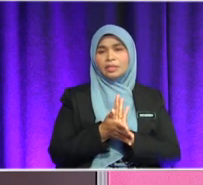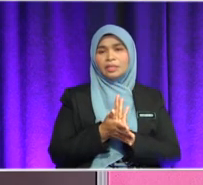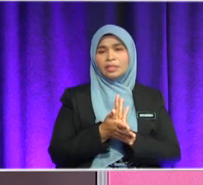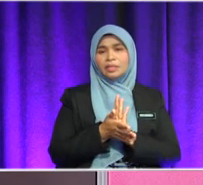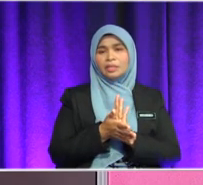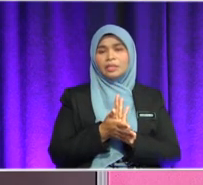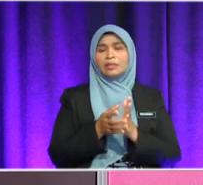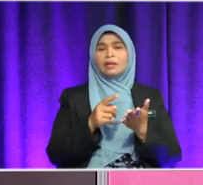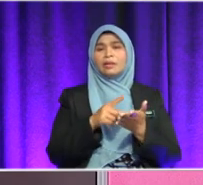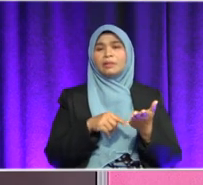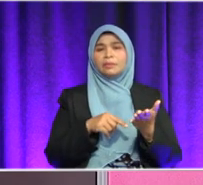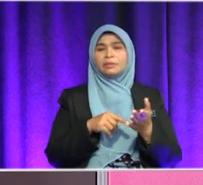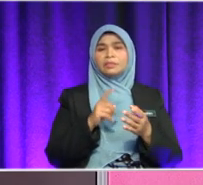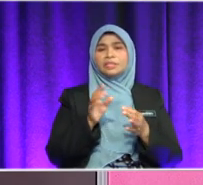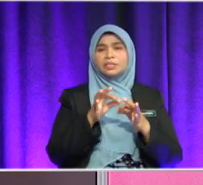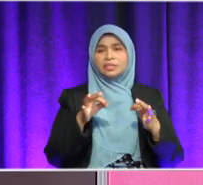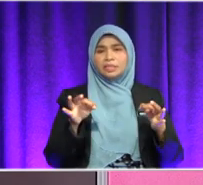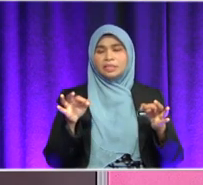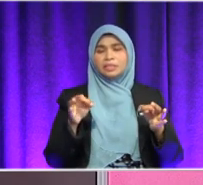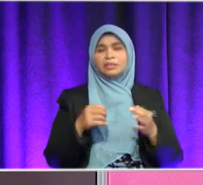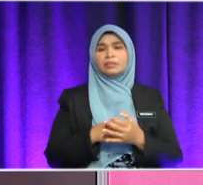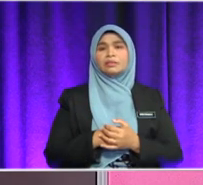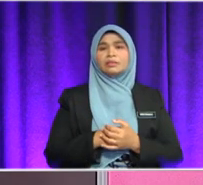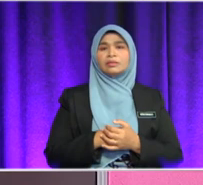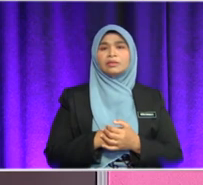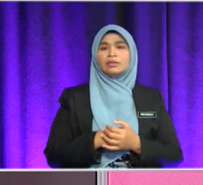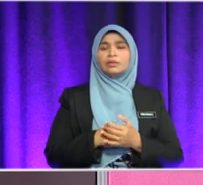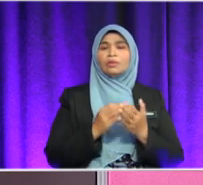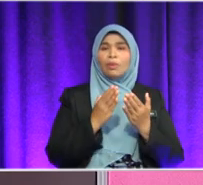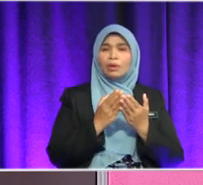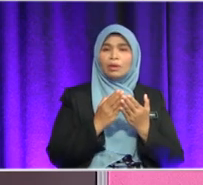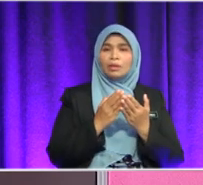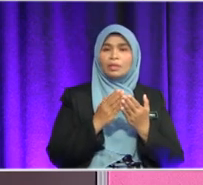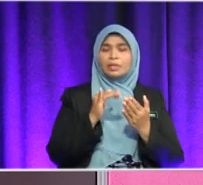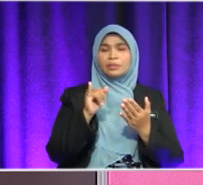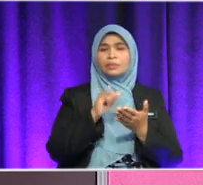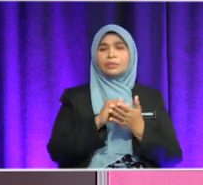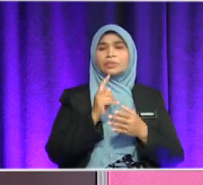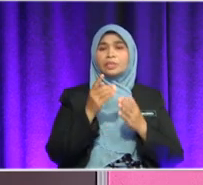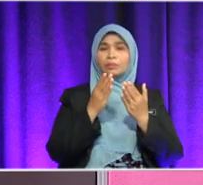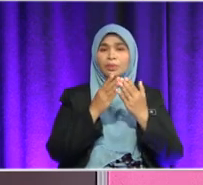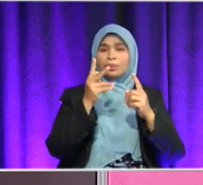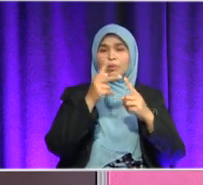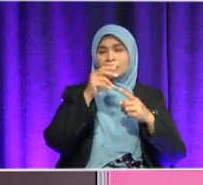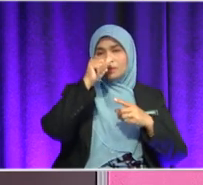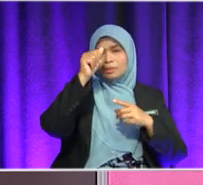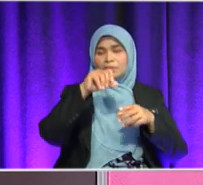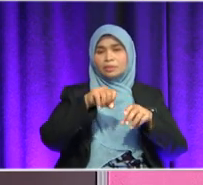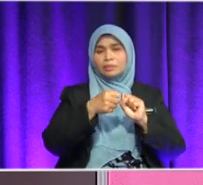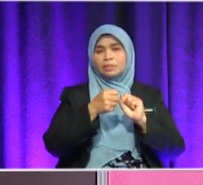doa doa noktabat ini doa kita berdoa kepada Allah agar